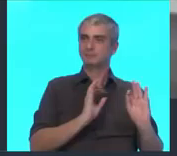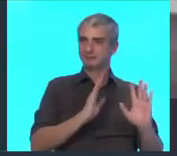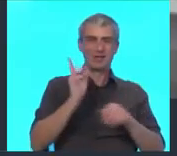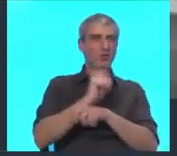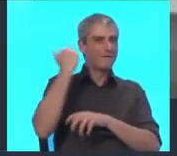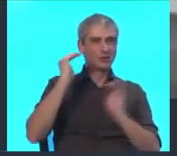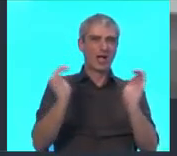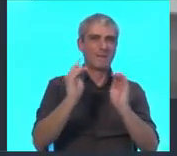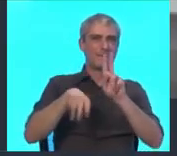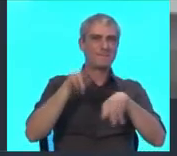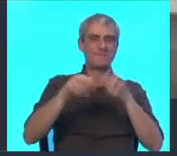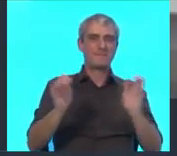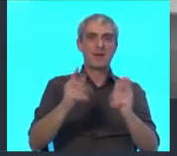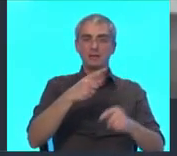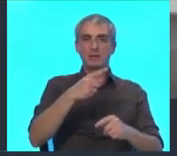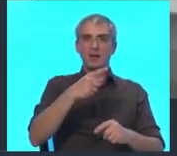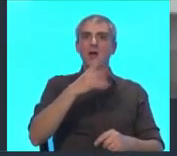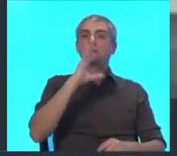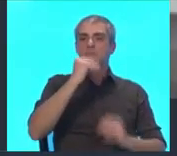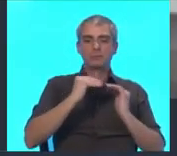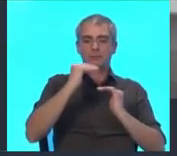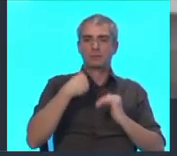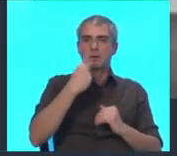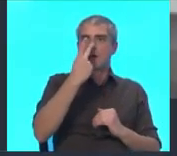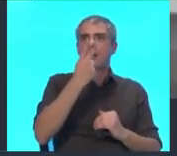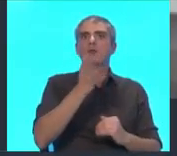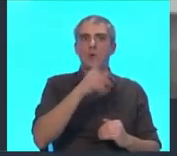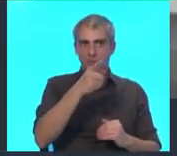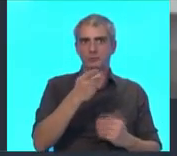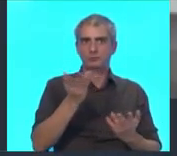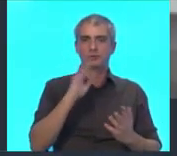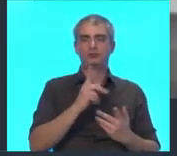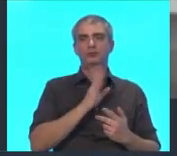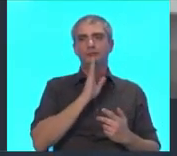הפגיעה, בעצם ככל שהיא גדלה, ראינו שגם איתה יש